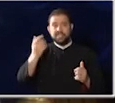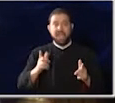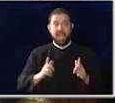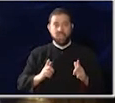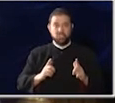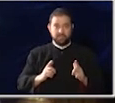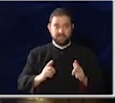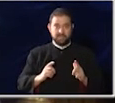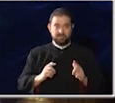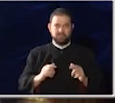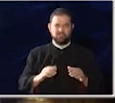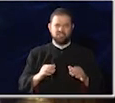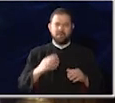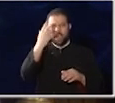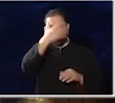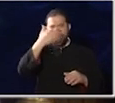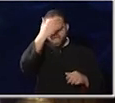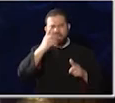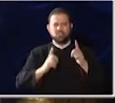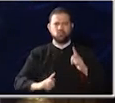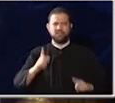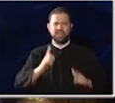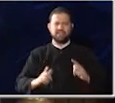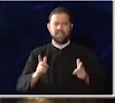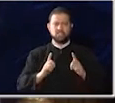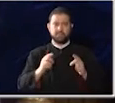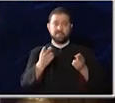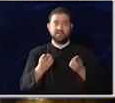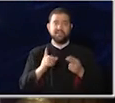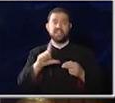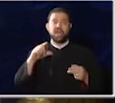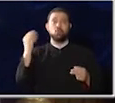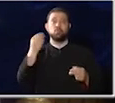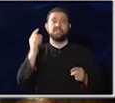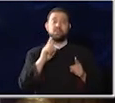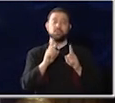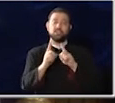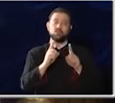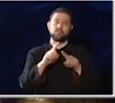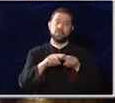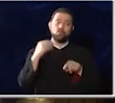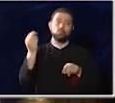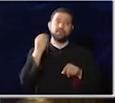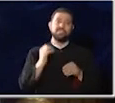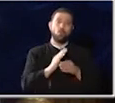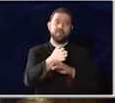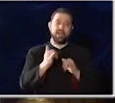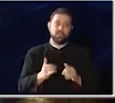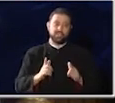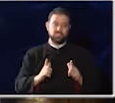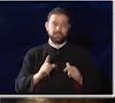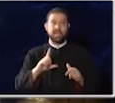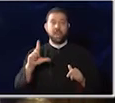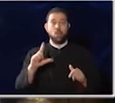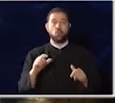care așteptăm, chiar și în cea mai neagră suferință, așteptăm venirea lui Dumnezeu, comunicăm cu Dumnezeu prin această